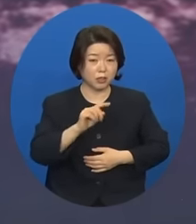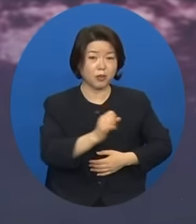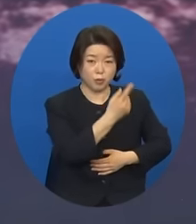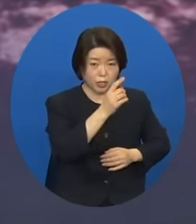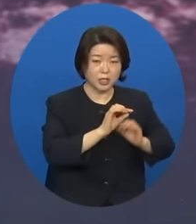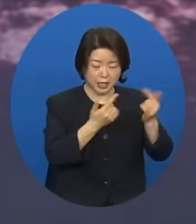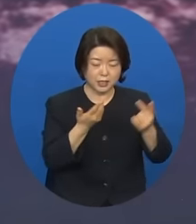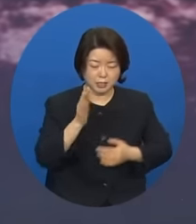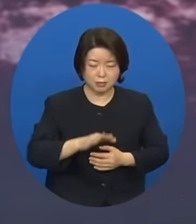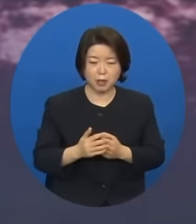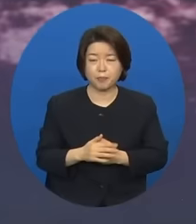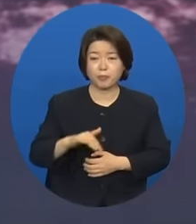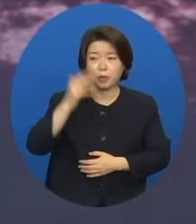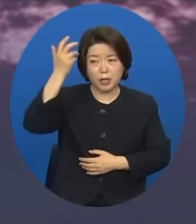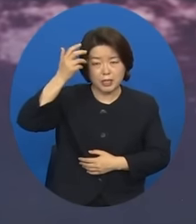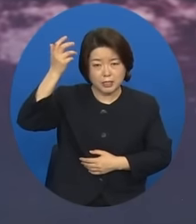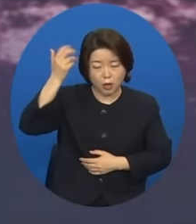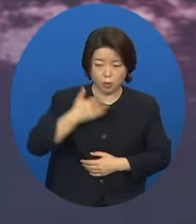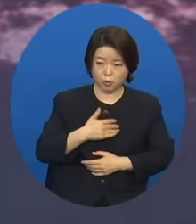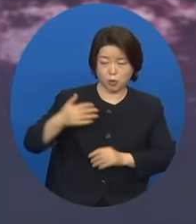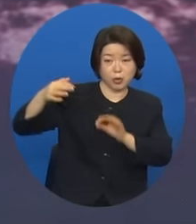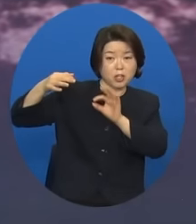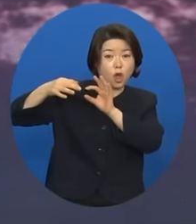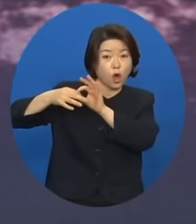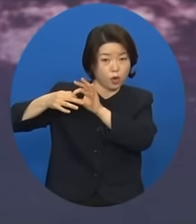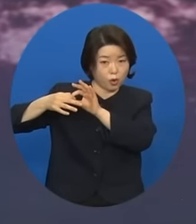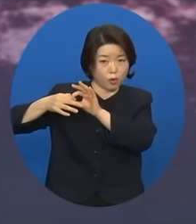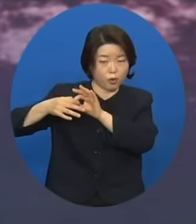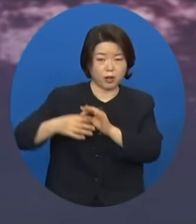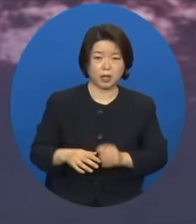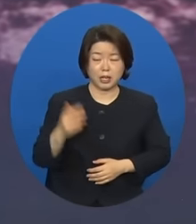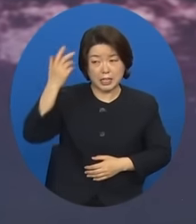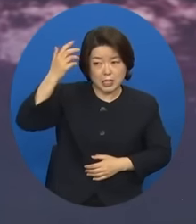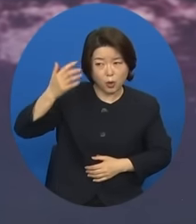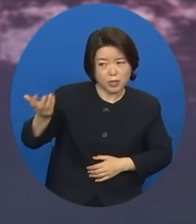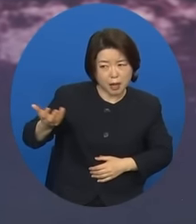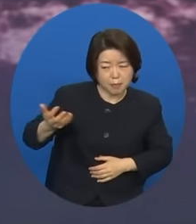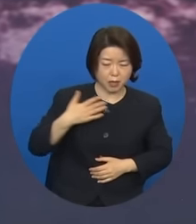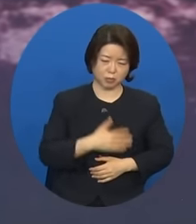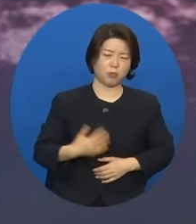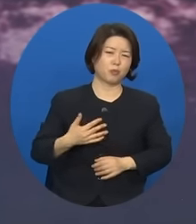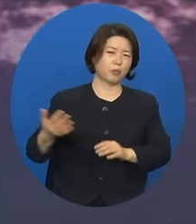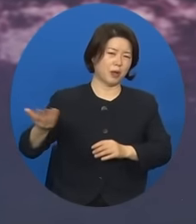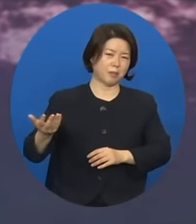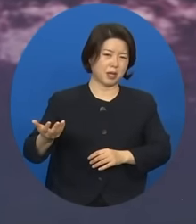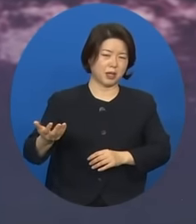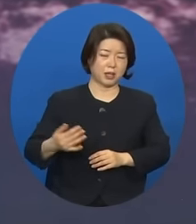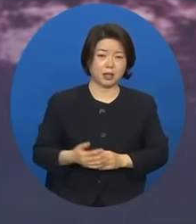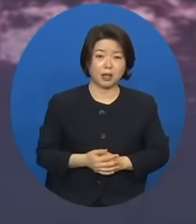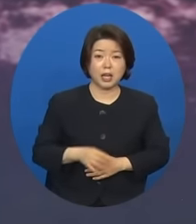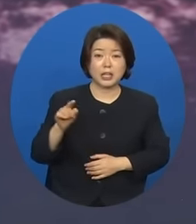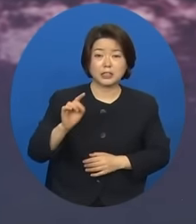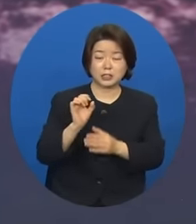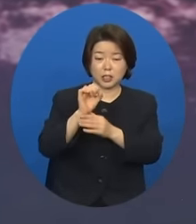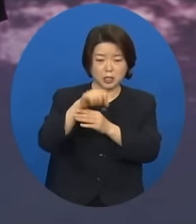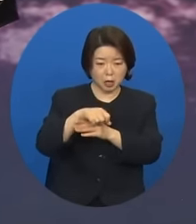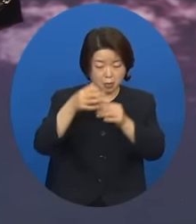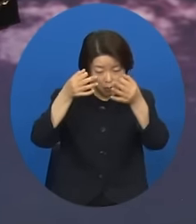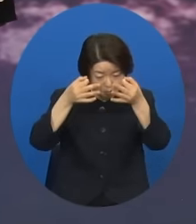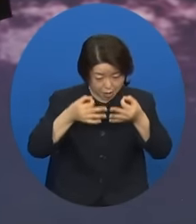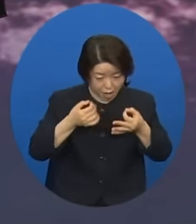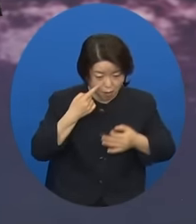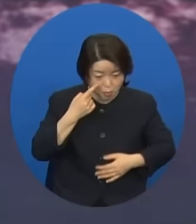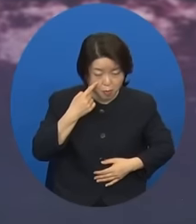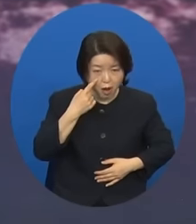아니지만 우리의 영혼과 육은 연결되어 있기 때문에 영혼이 아프면 몸도 아파요 그런 열매들을 살펴보면